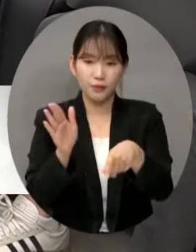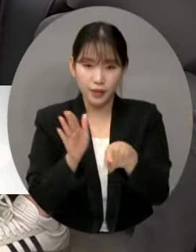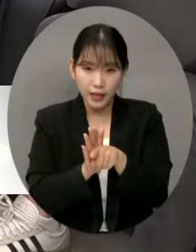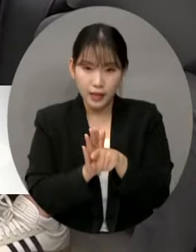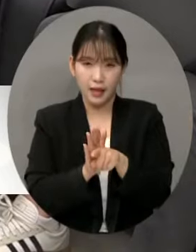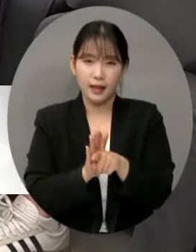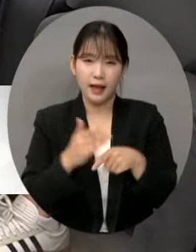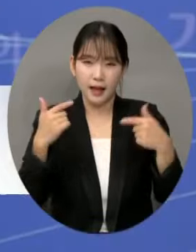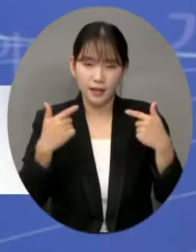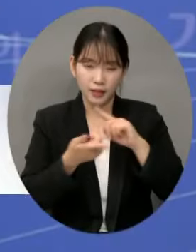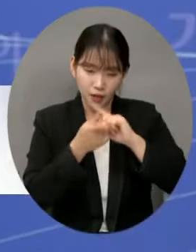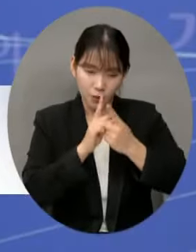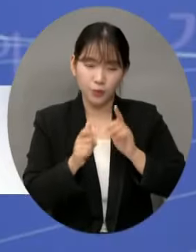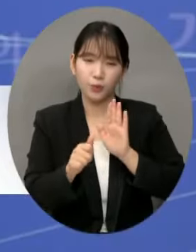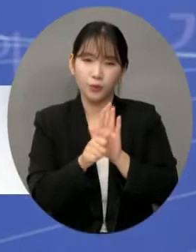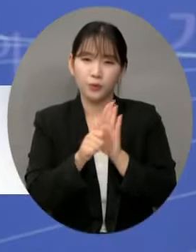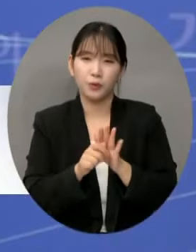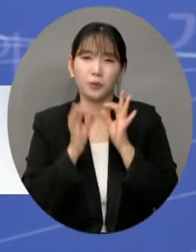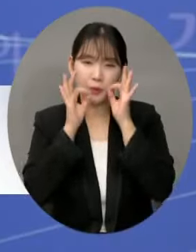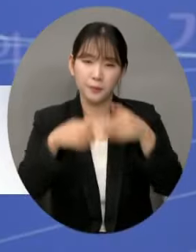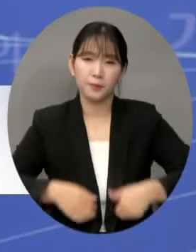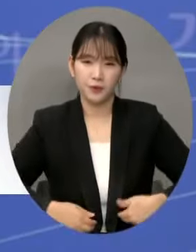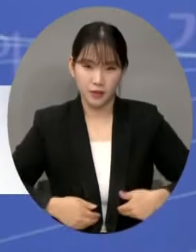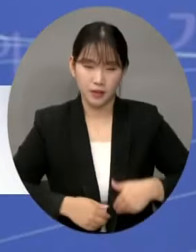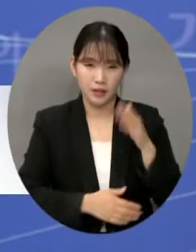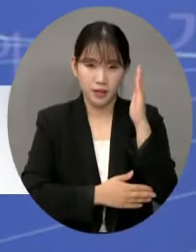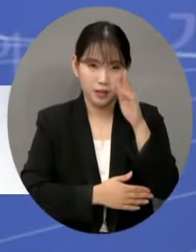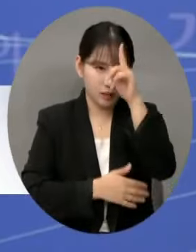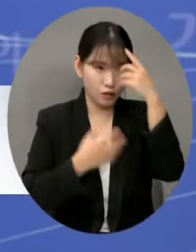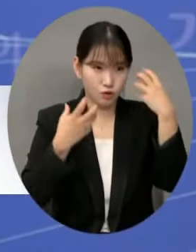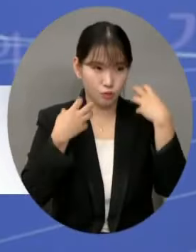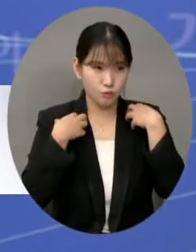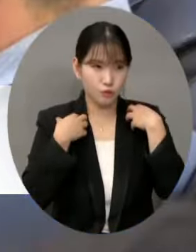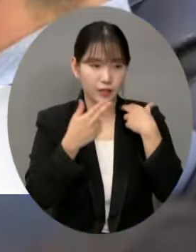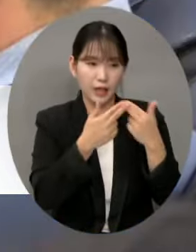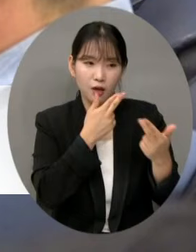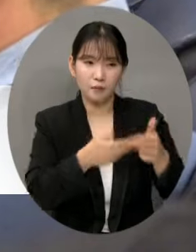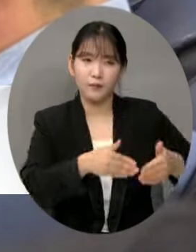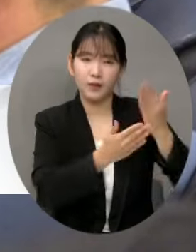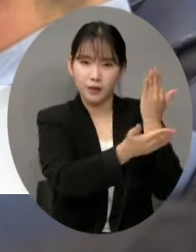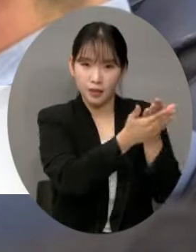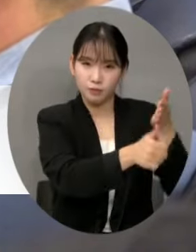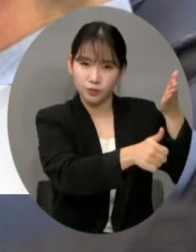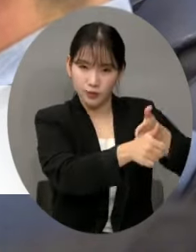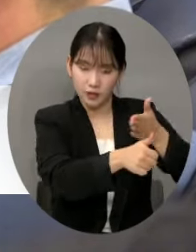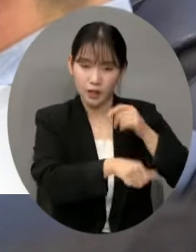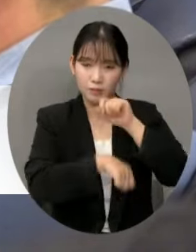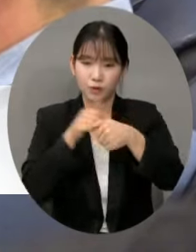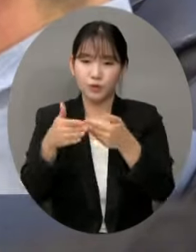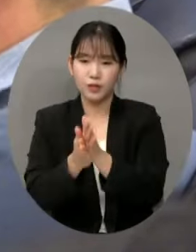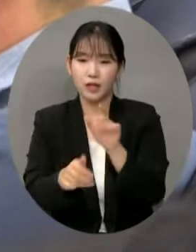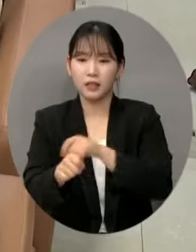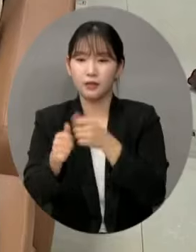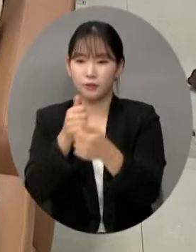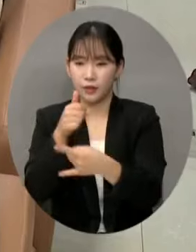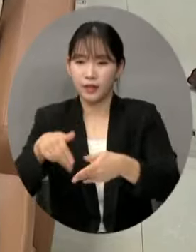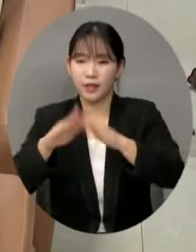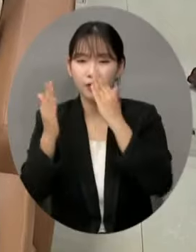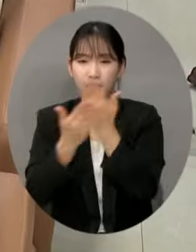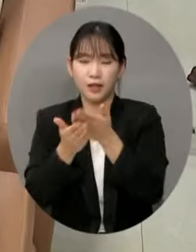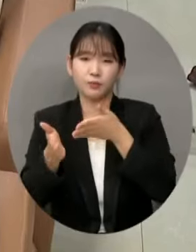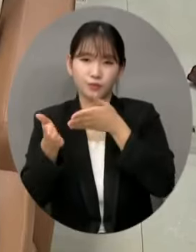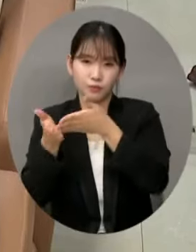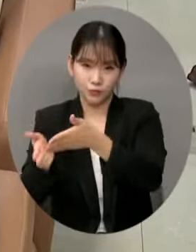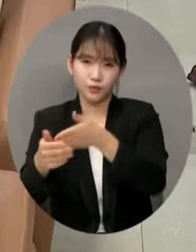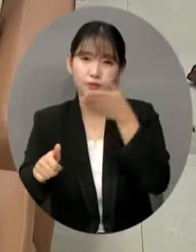줄탁 동시를 언급하며 정부에게 범정부 협의체 운영 재개를 민주당에는 특위 구성을 요구했습니다.